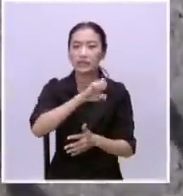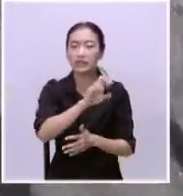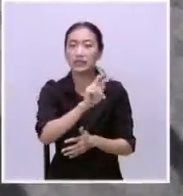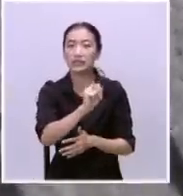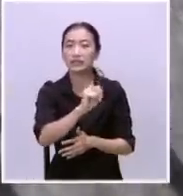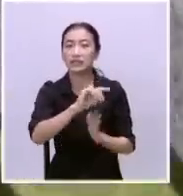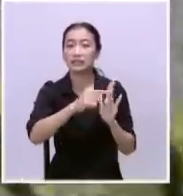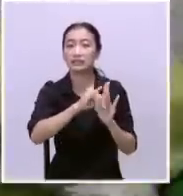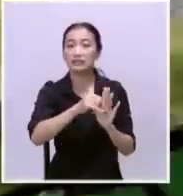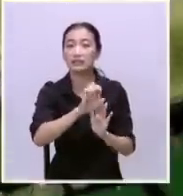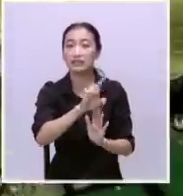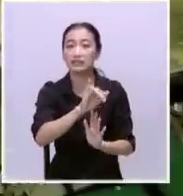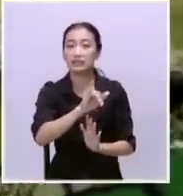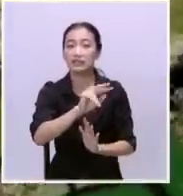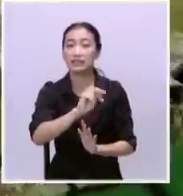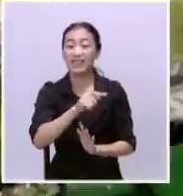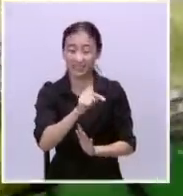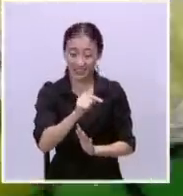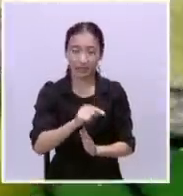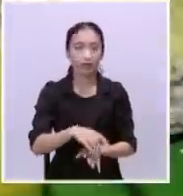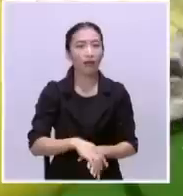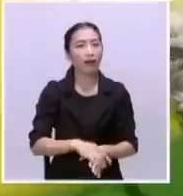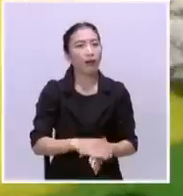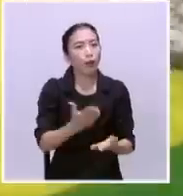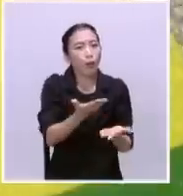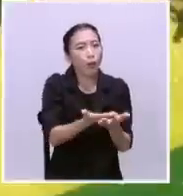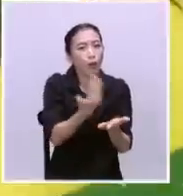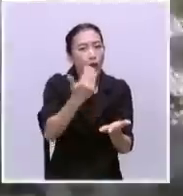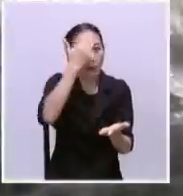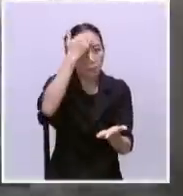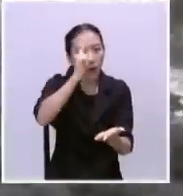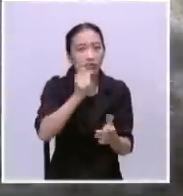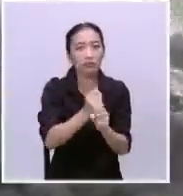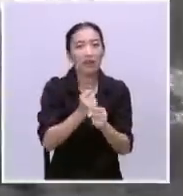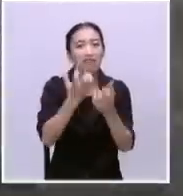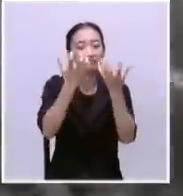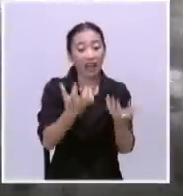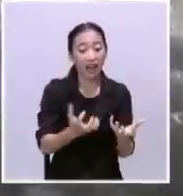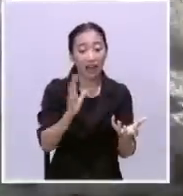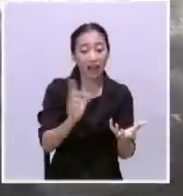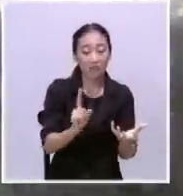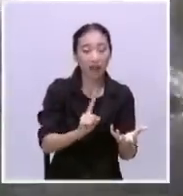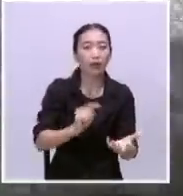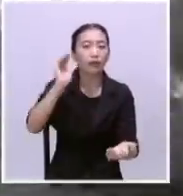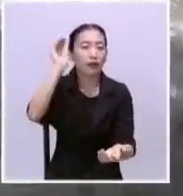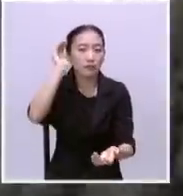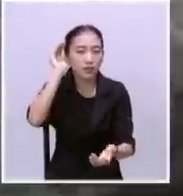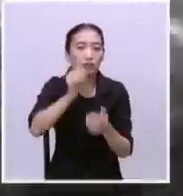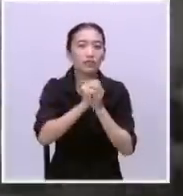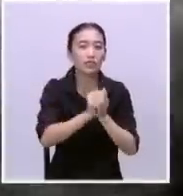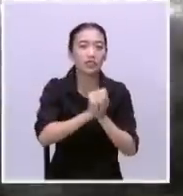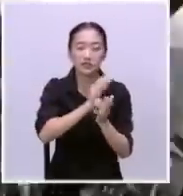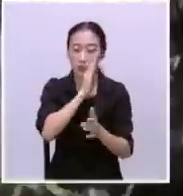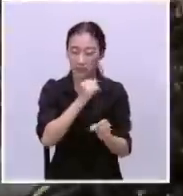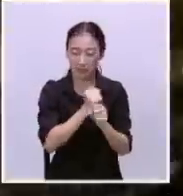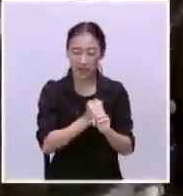งานหนักซึ่งการทำงานหนักนั้นเป็นหลักความเชื่อของคนจีนนะคะว่าต้องทำงานหนักถึงจะมีรายได้เข้ามาค่ะและ